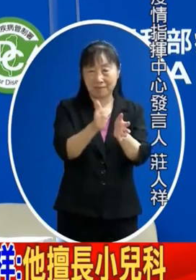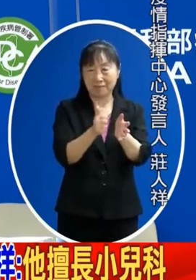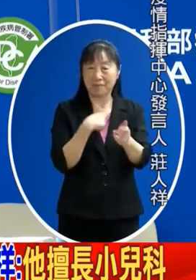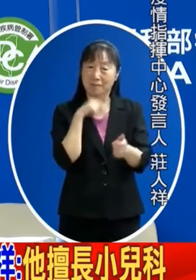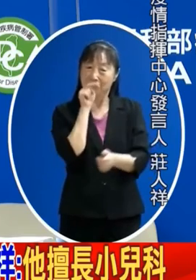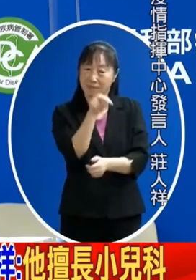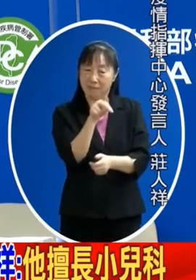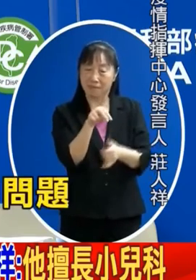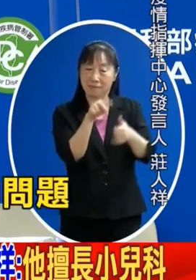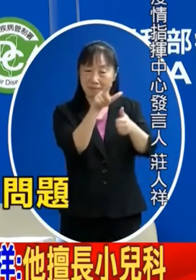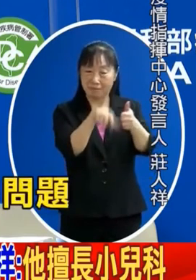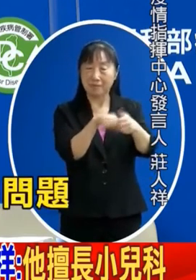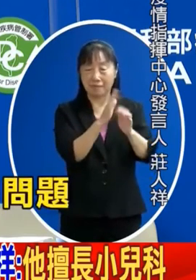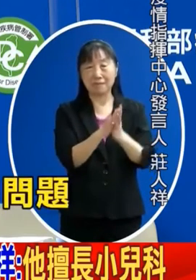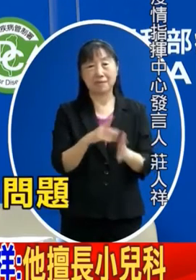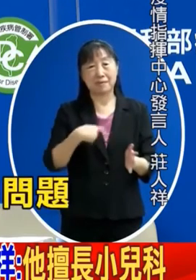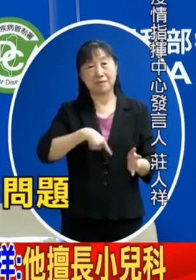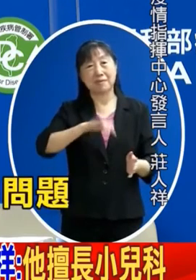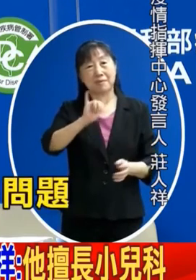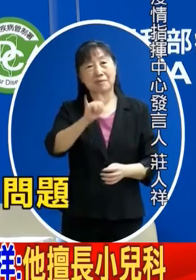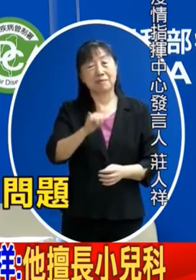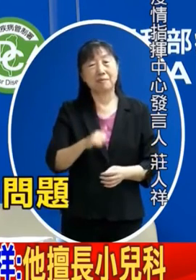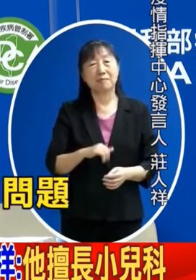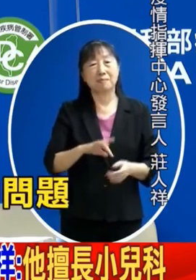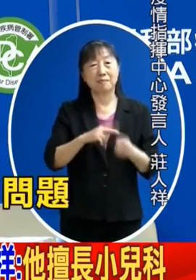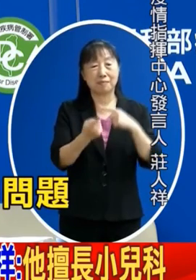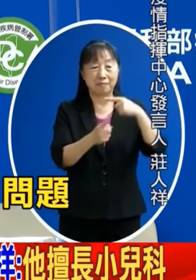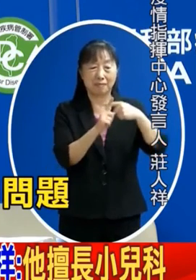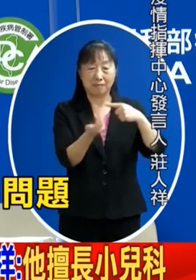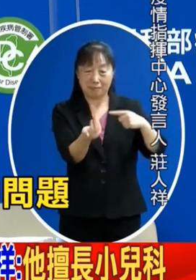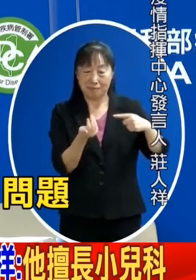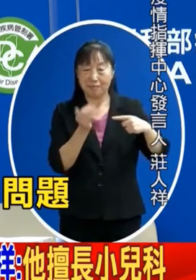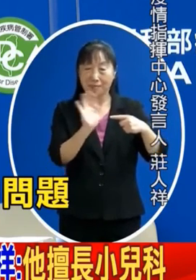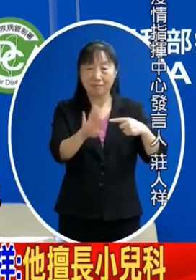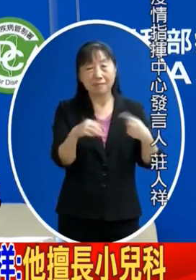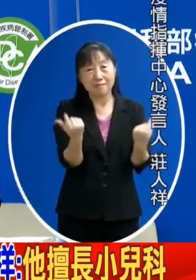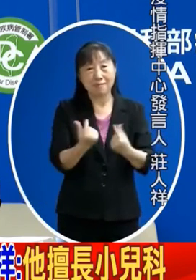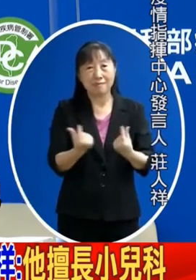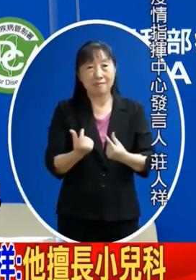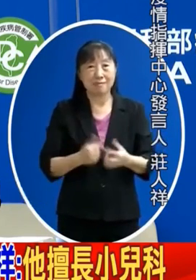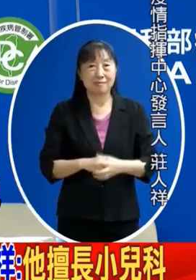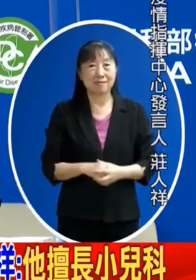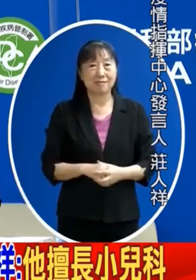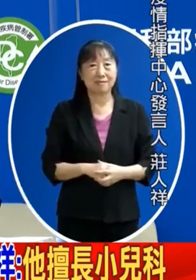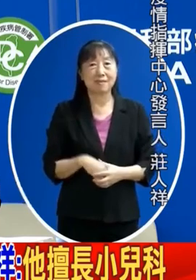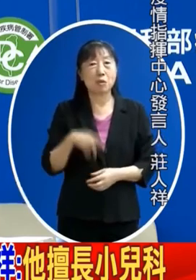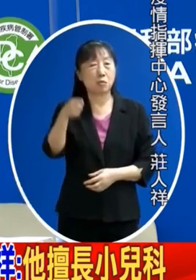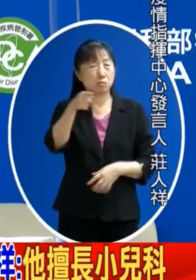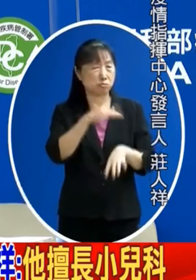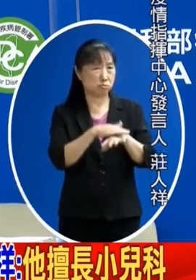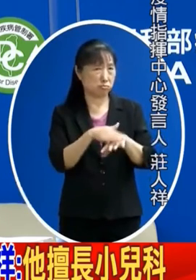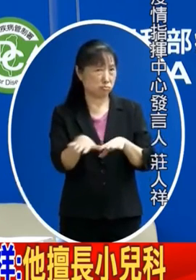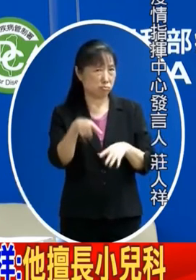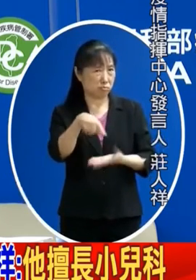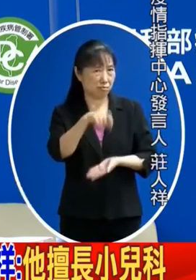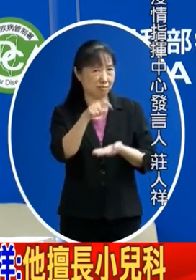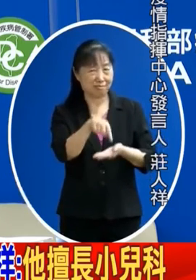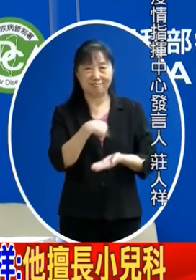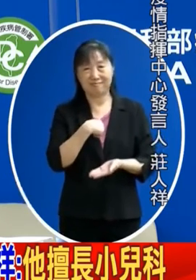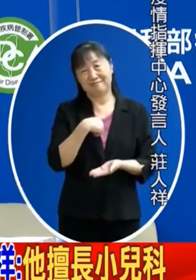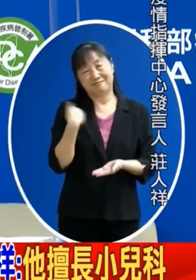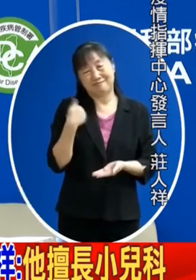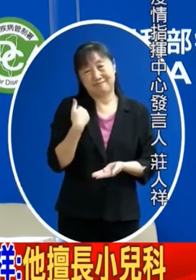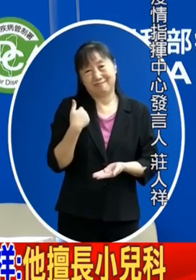的观察一直都很好，跟这个确诊之前没有什么太大的问题。所以为什么他会这么说，我就真的不知道。